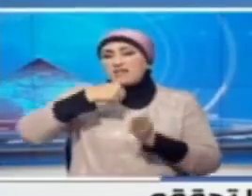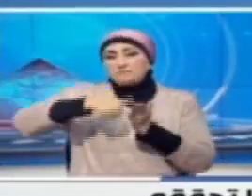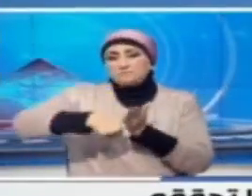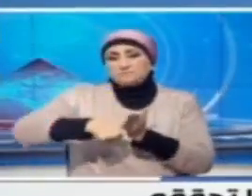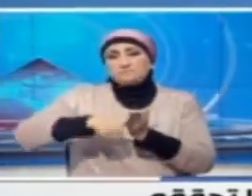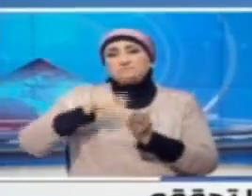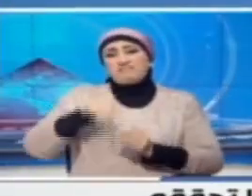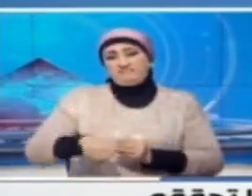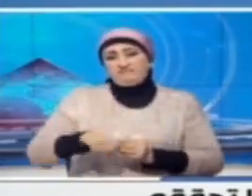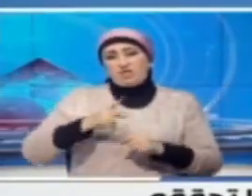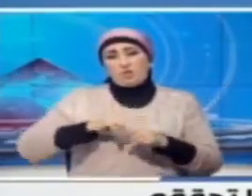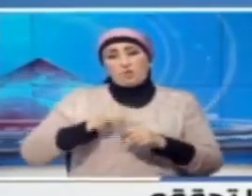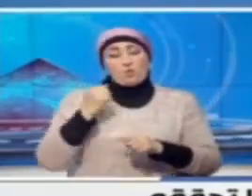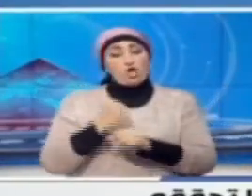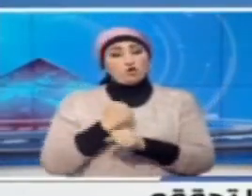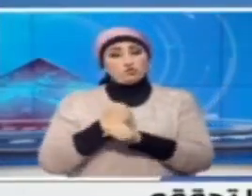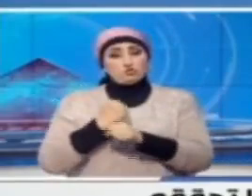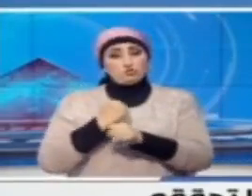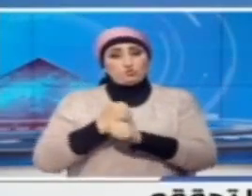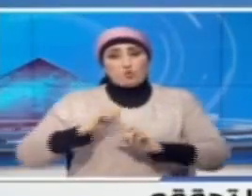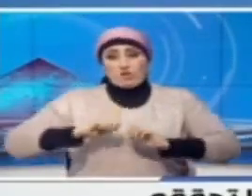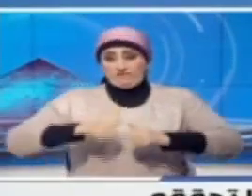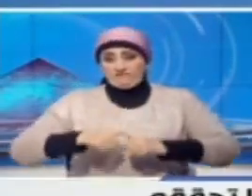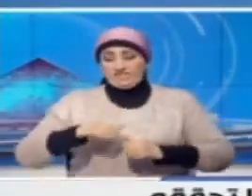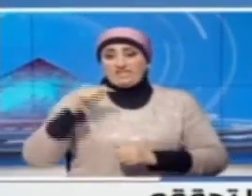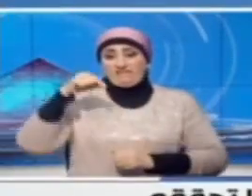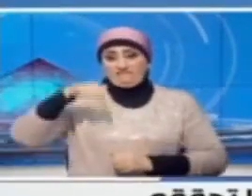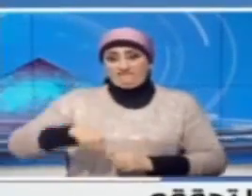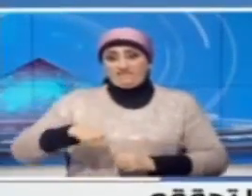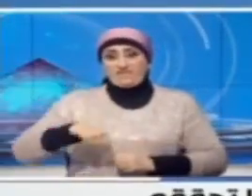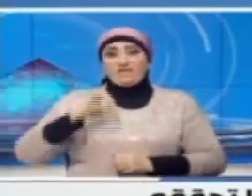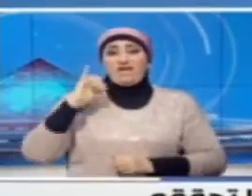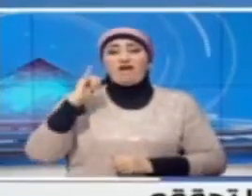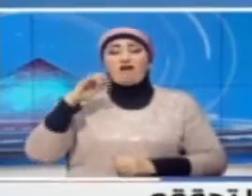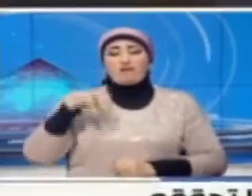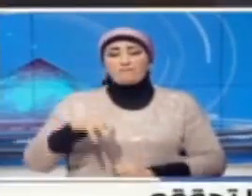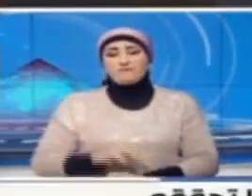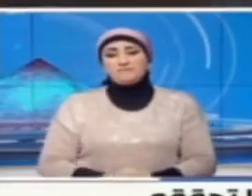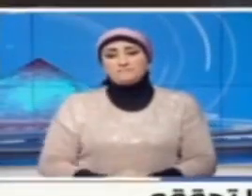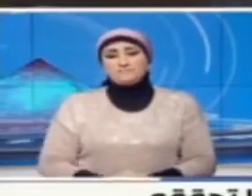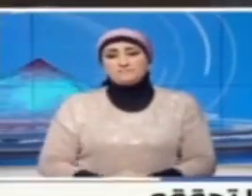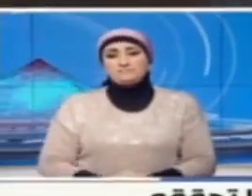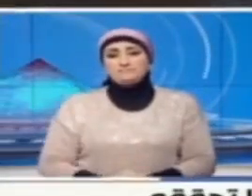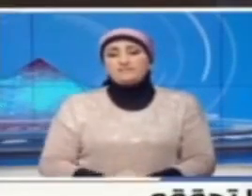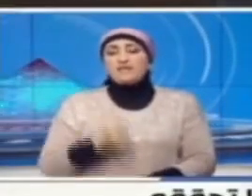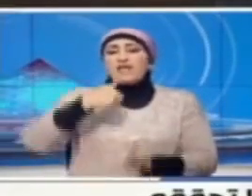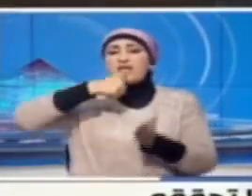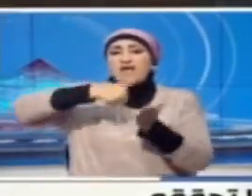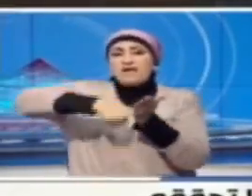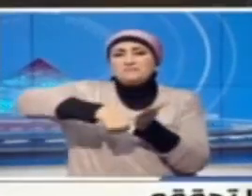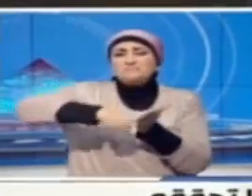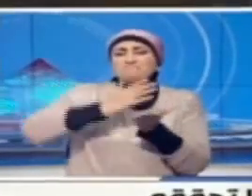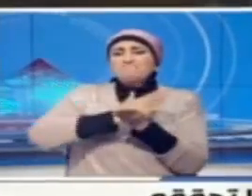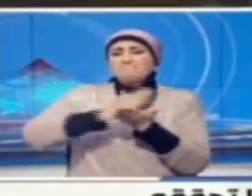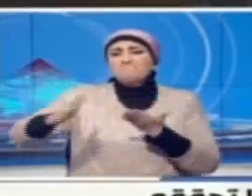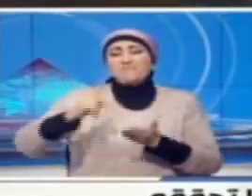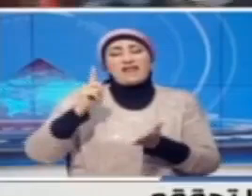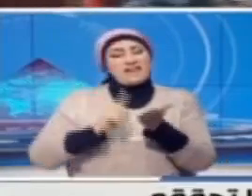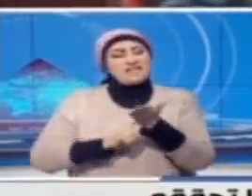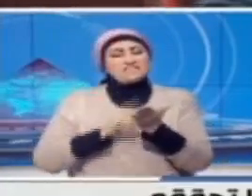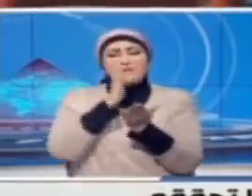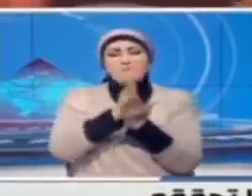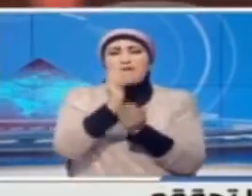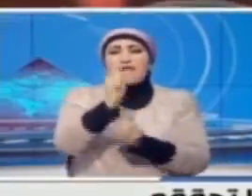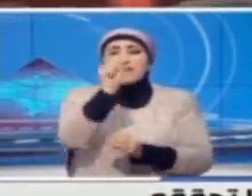تعليم الكبار وريادة الأعمال في الوطن العربي. نتابع مع حضراتكم. محو الأمية حق للإنسان